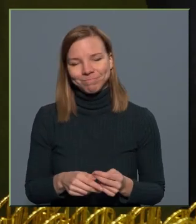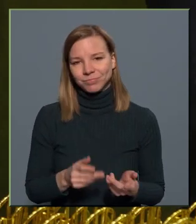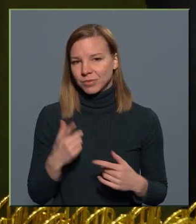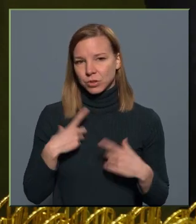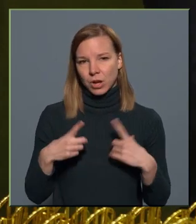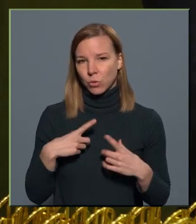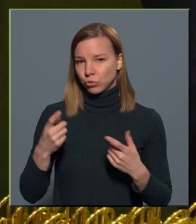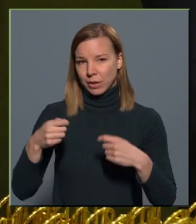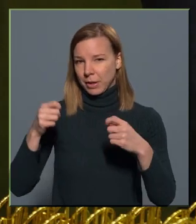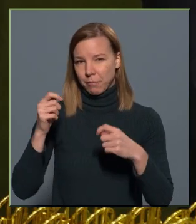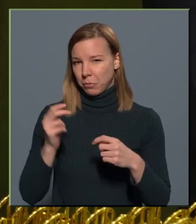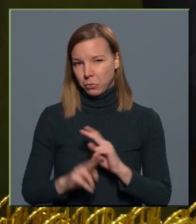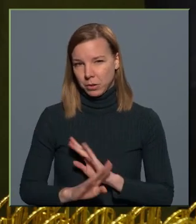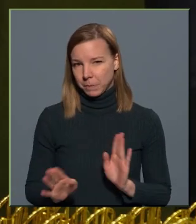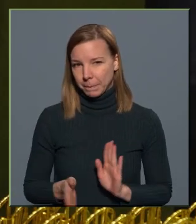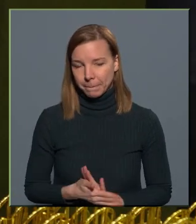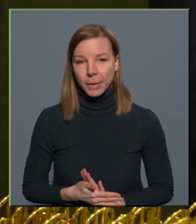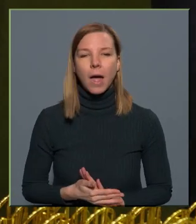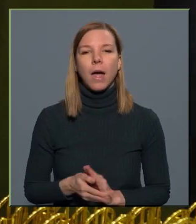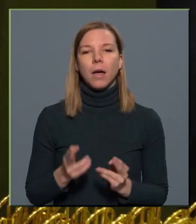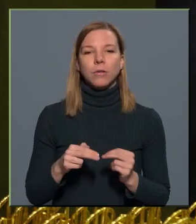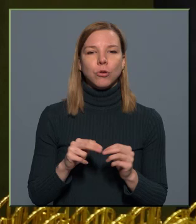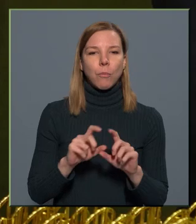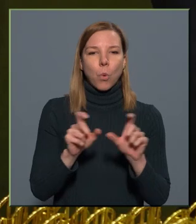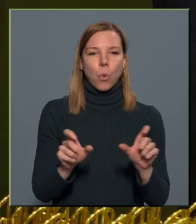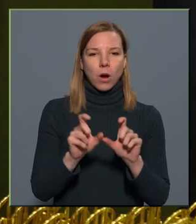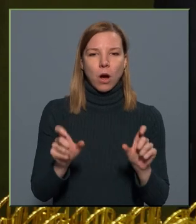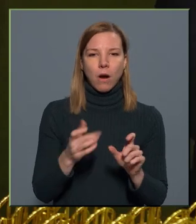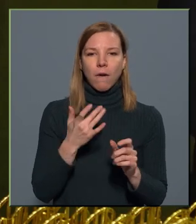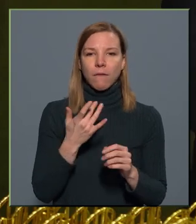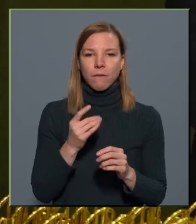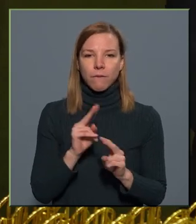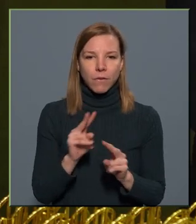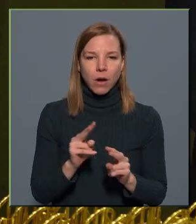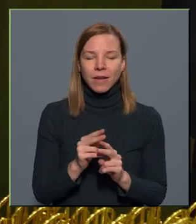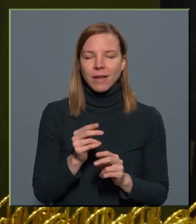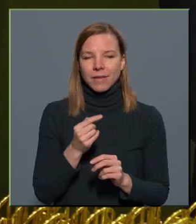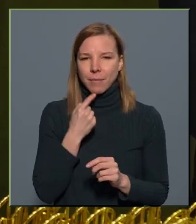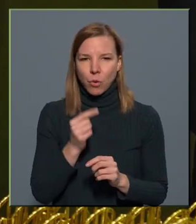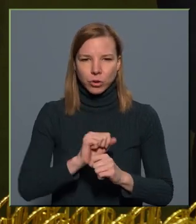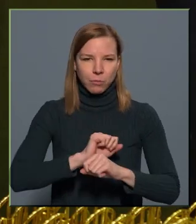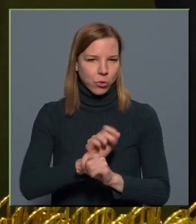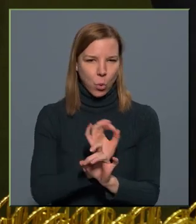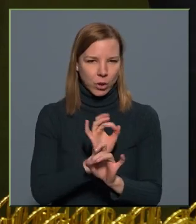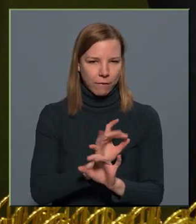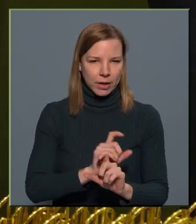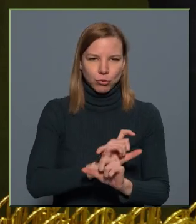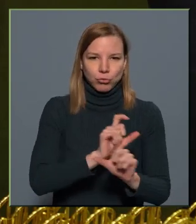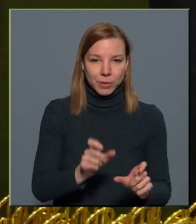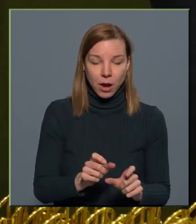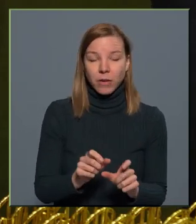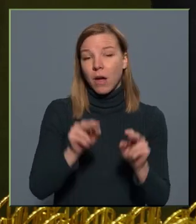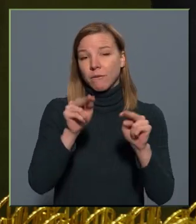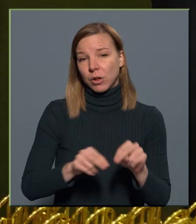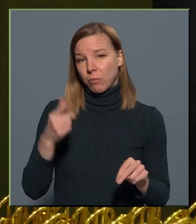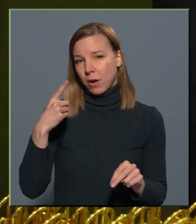Ennek több oka is van. Nem kezdem itt fel, nem fogom a Covid-ra, mert ugye volt egy Covid járvány, ami sajnos